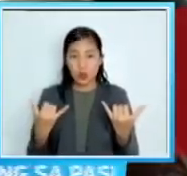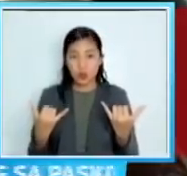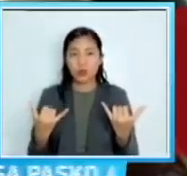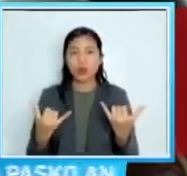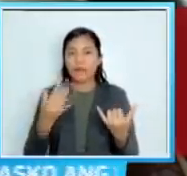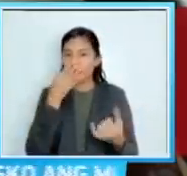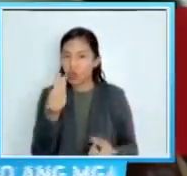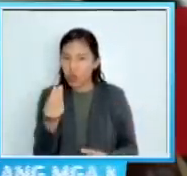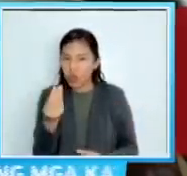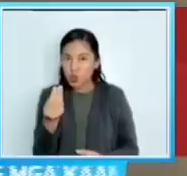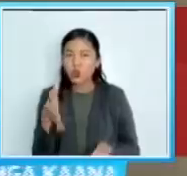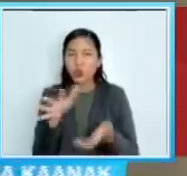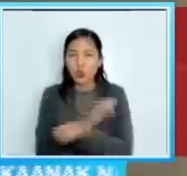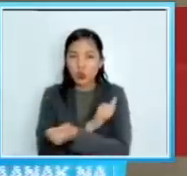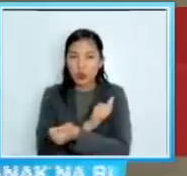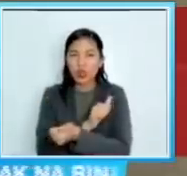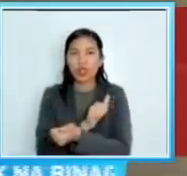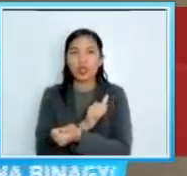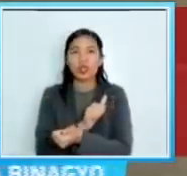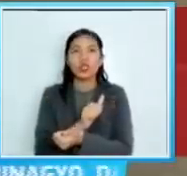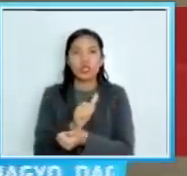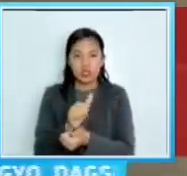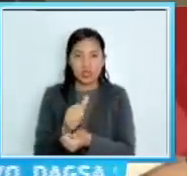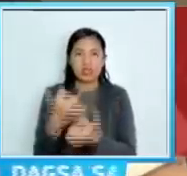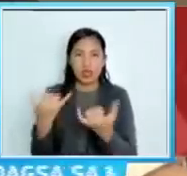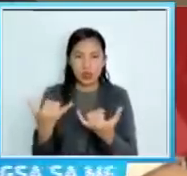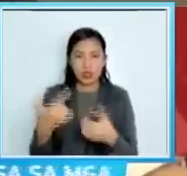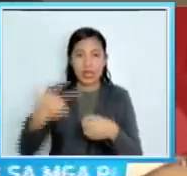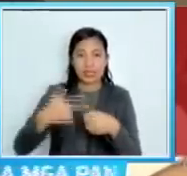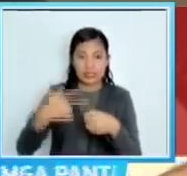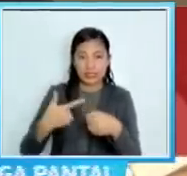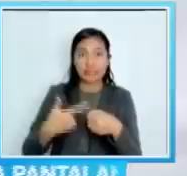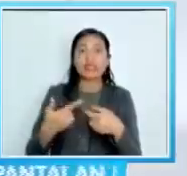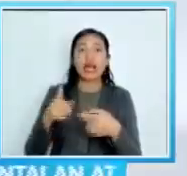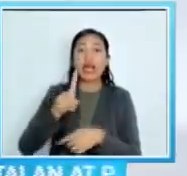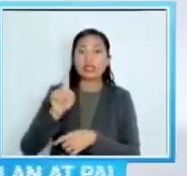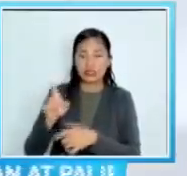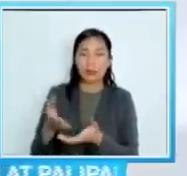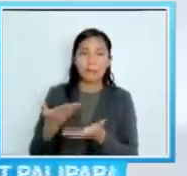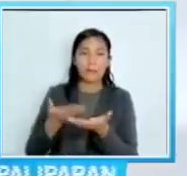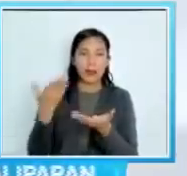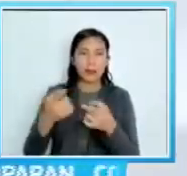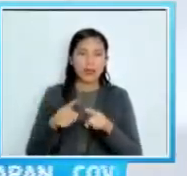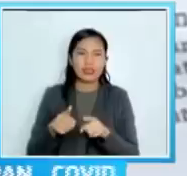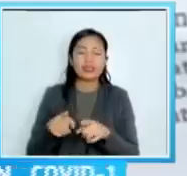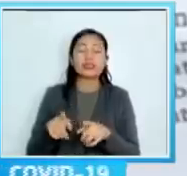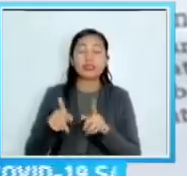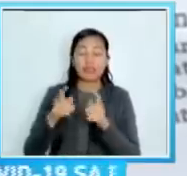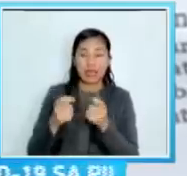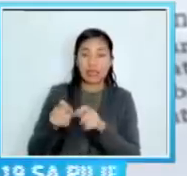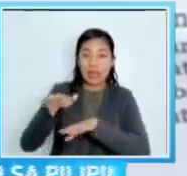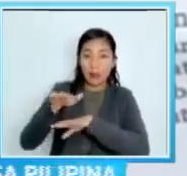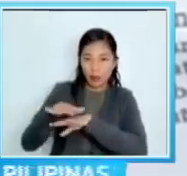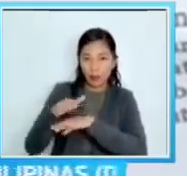Na ako karoy krudo na lang nagpabili na ako pero na ako'y moabot unyang hapon. Kaya agad nagpalabas ng executive